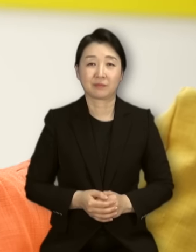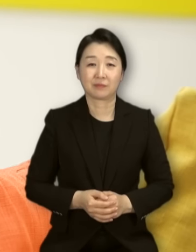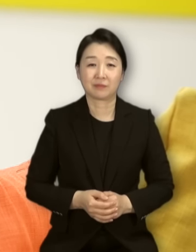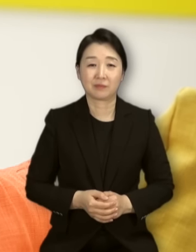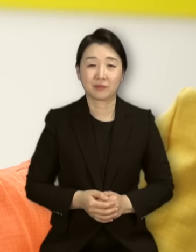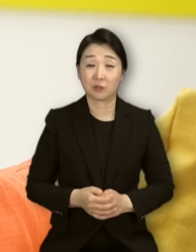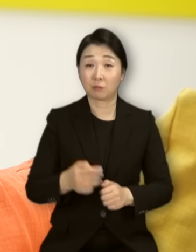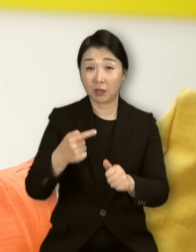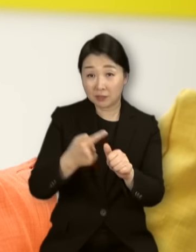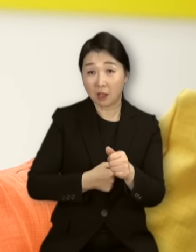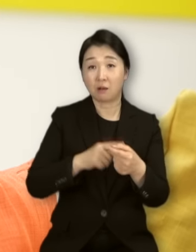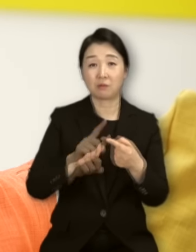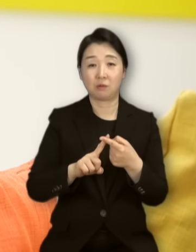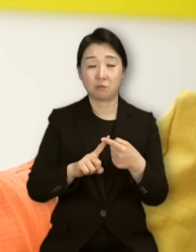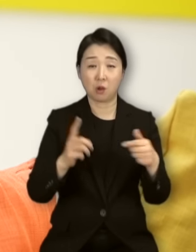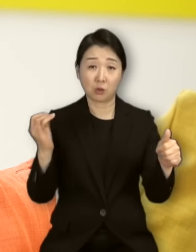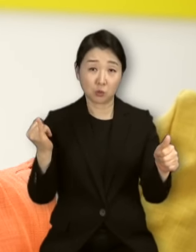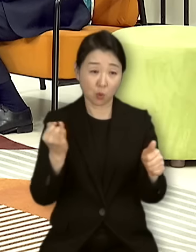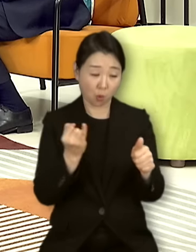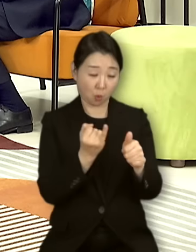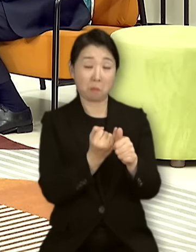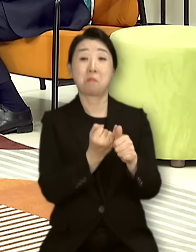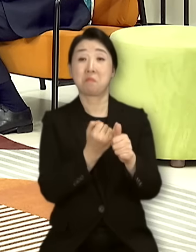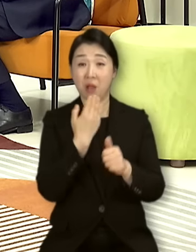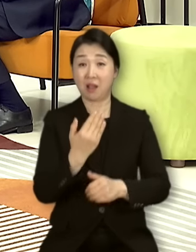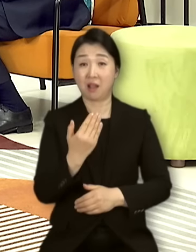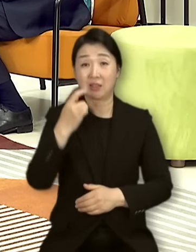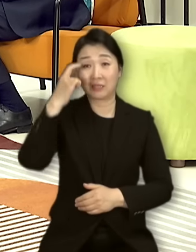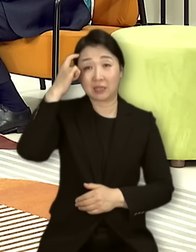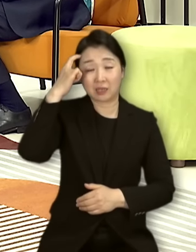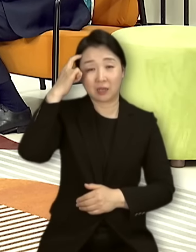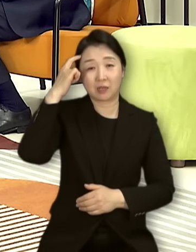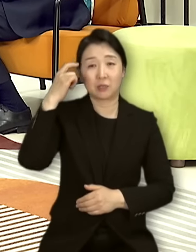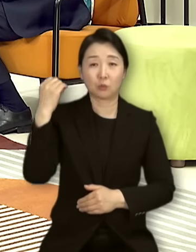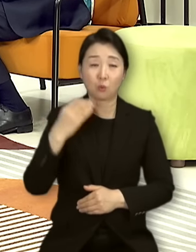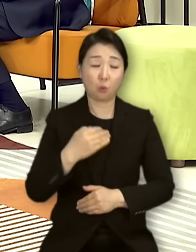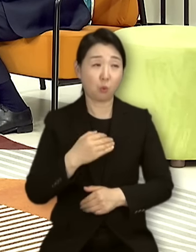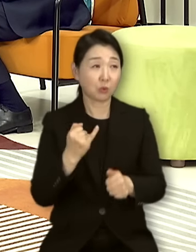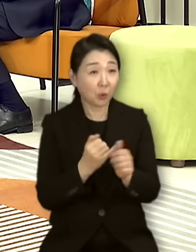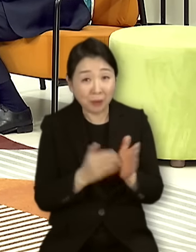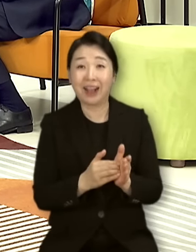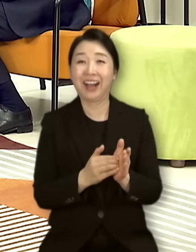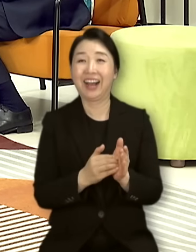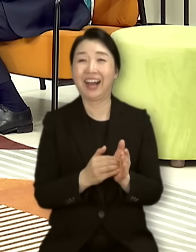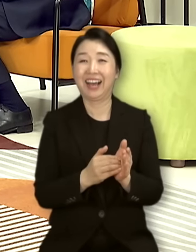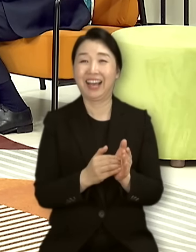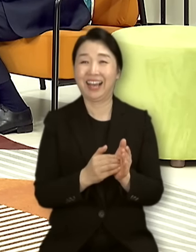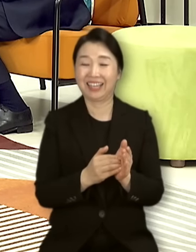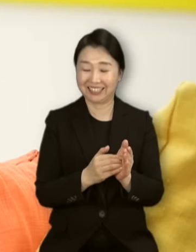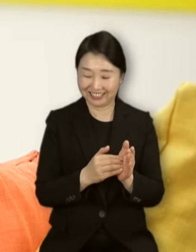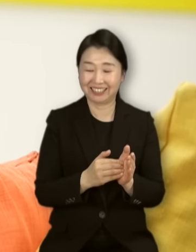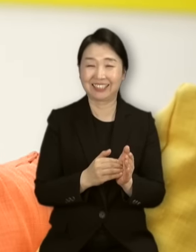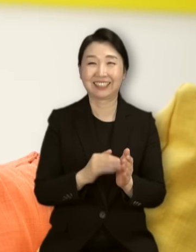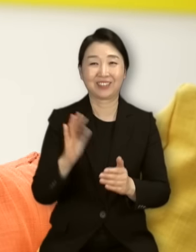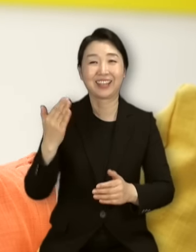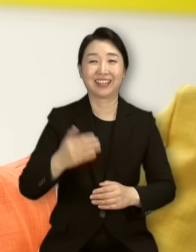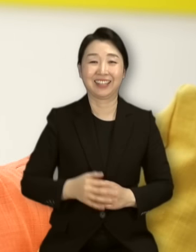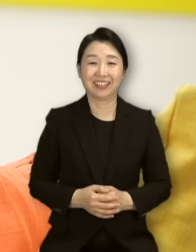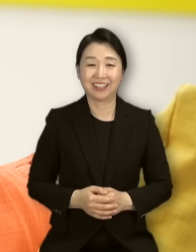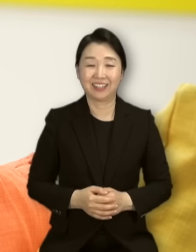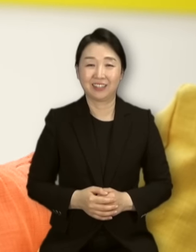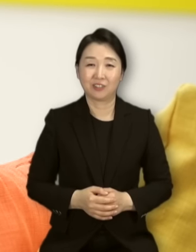어 결혼을 했네 이렇게 되더라고요 또 우여곡절이 정말 많았었어요 왜냐면 저희 남편 이제 연극을 오래 했던